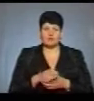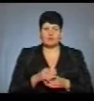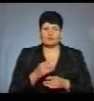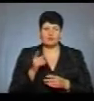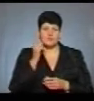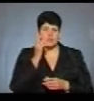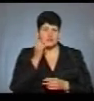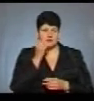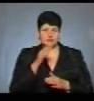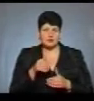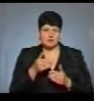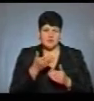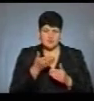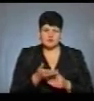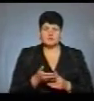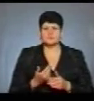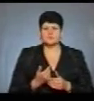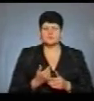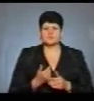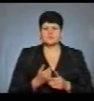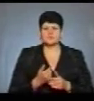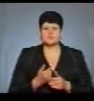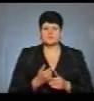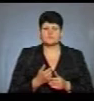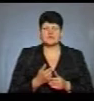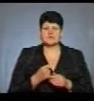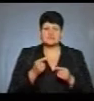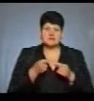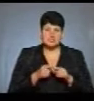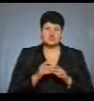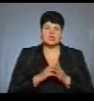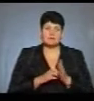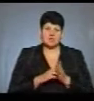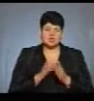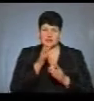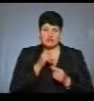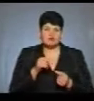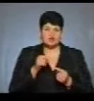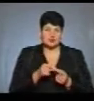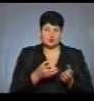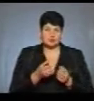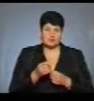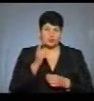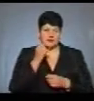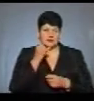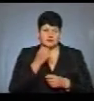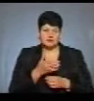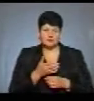вони подали їх і, скажімо, і з технічних причин невчасно надійшли ті мобільні телефони